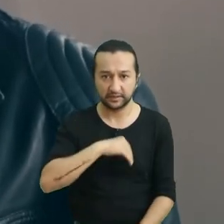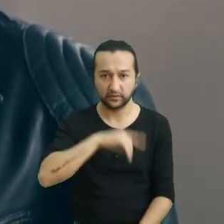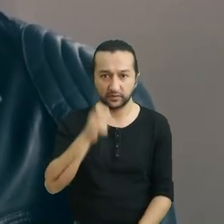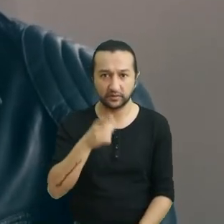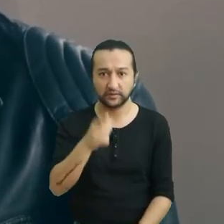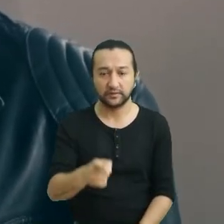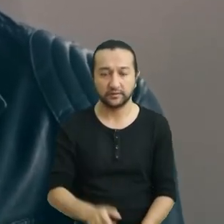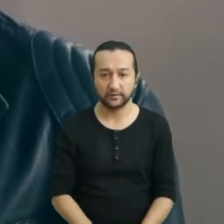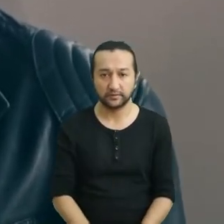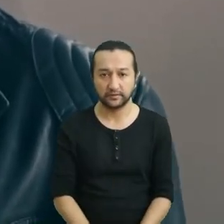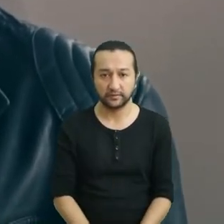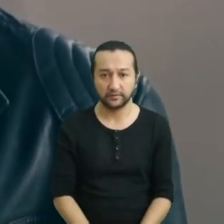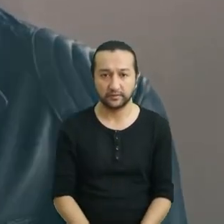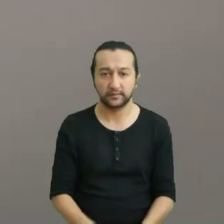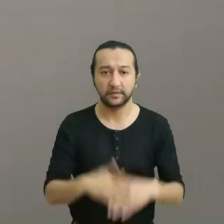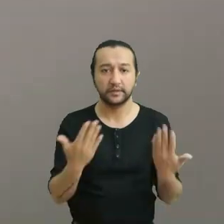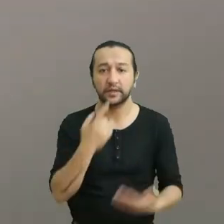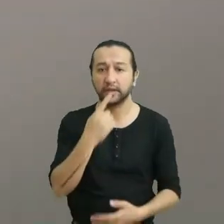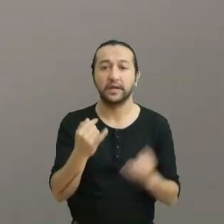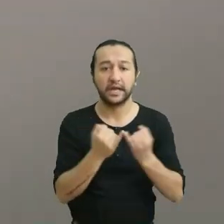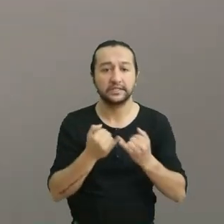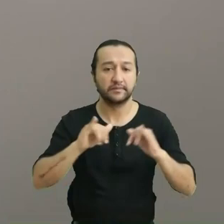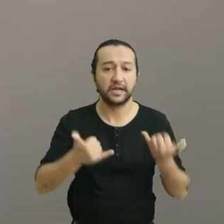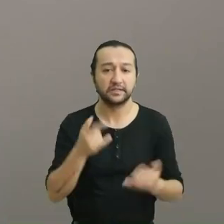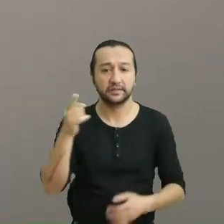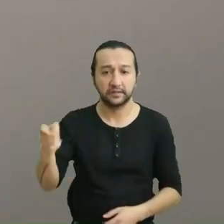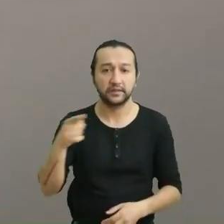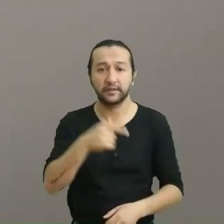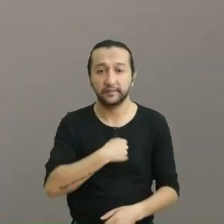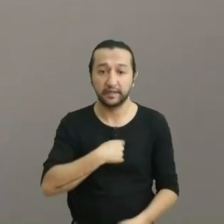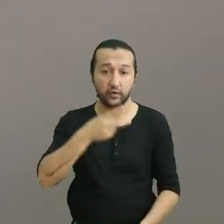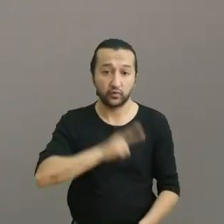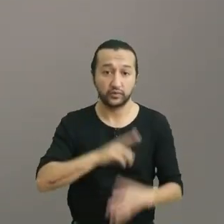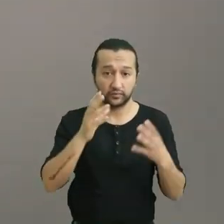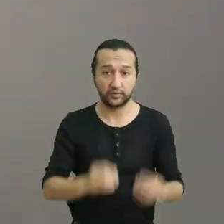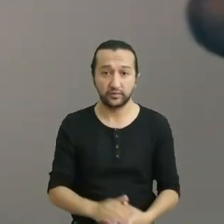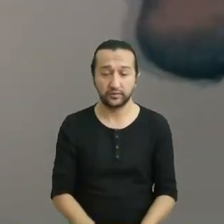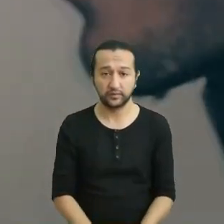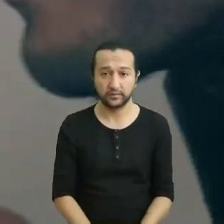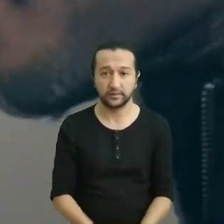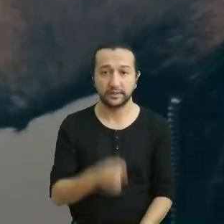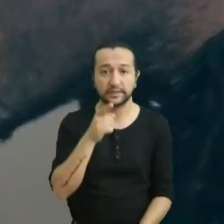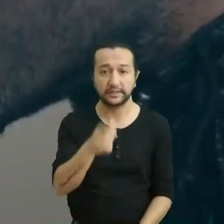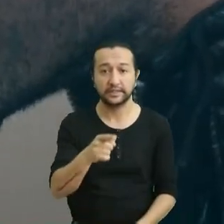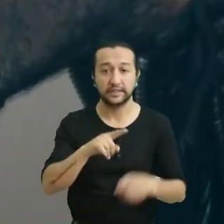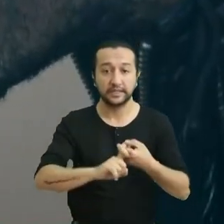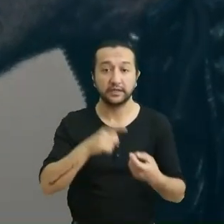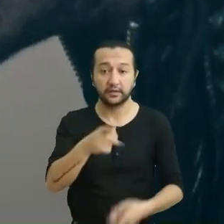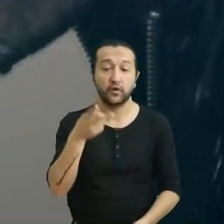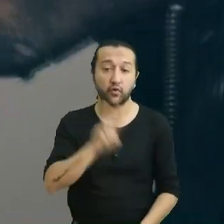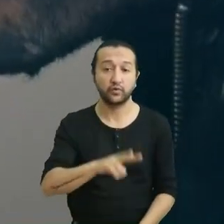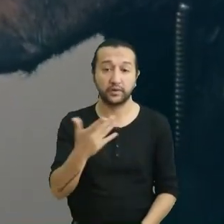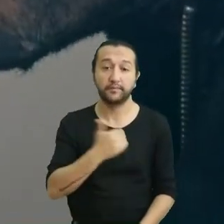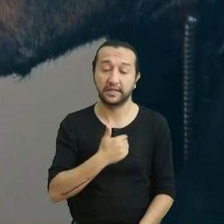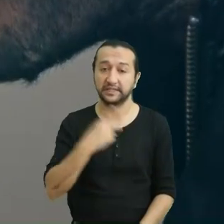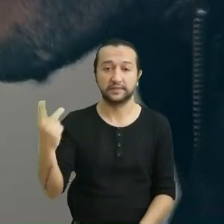lan? Ya kardeşim perişan. Eğer ben de ölürsem... Seni ya onlar öldürecek ya